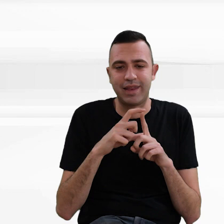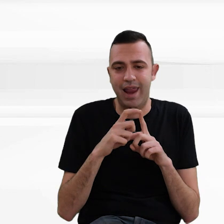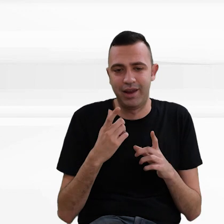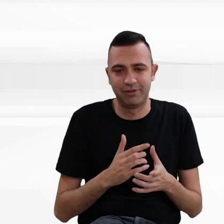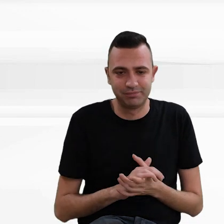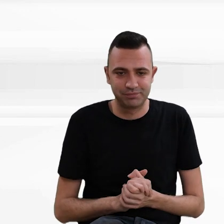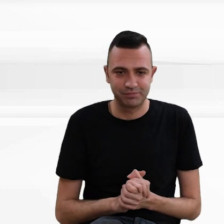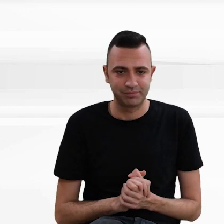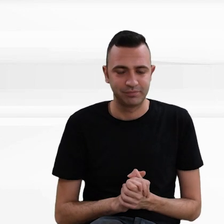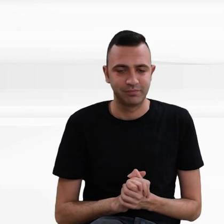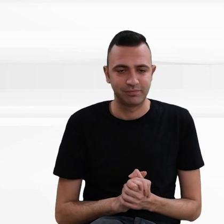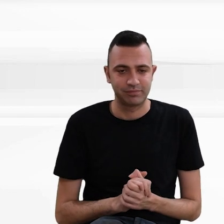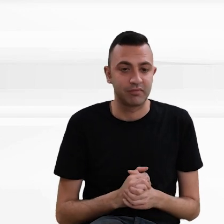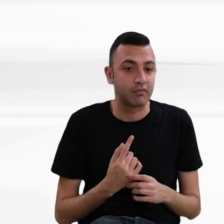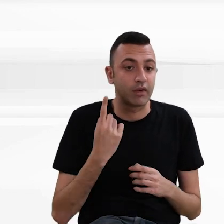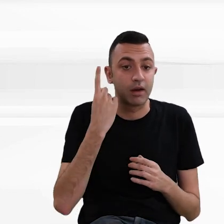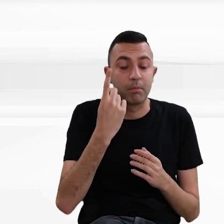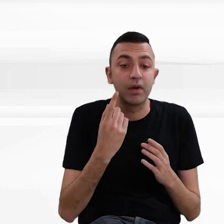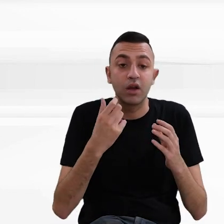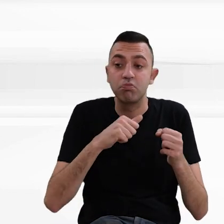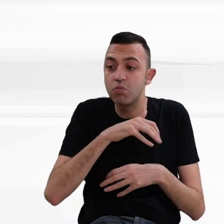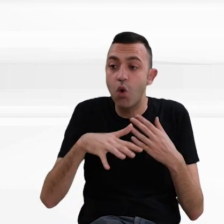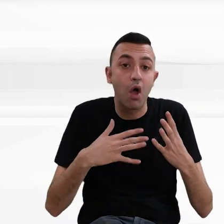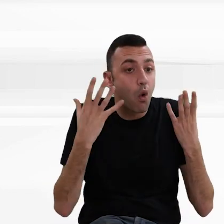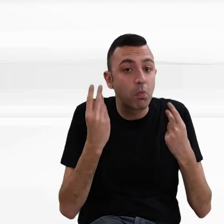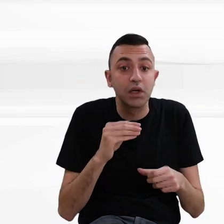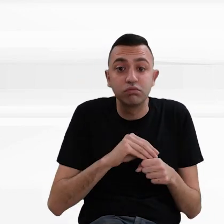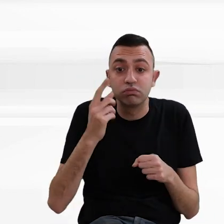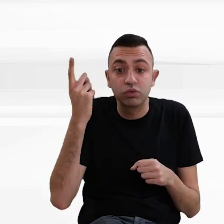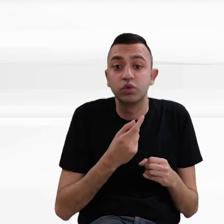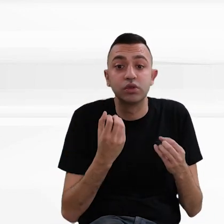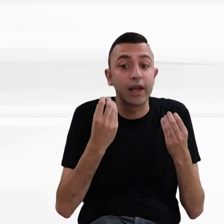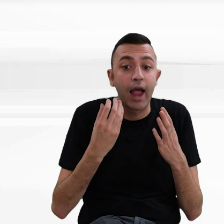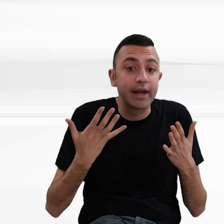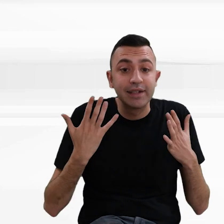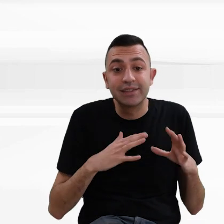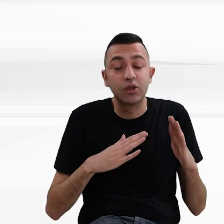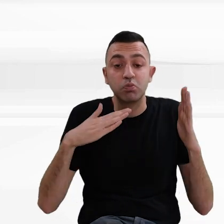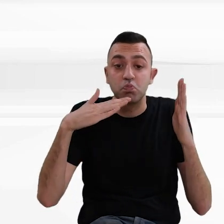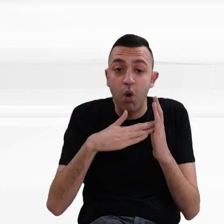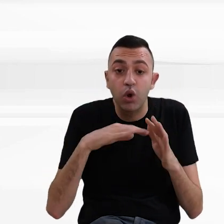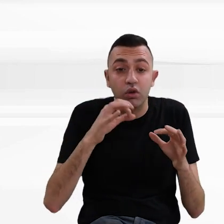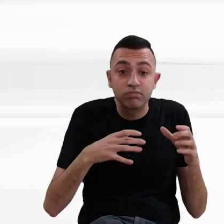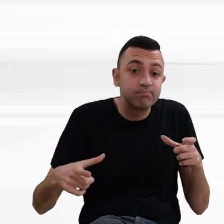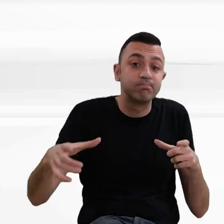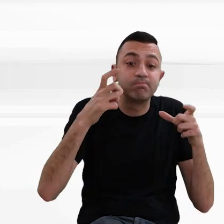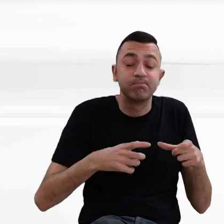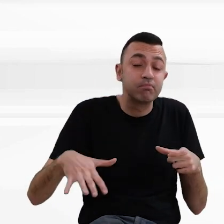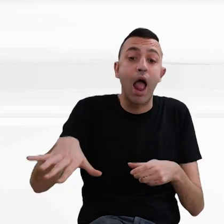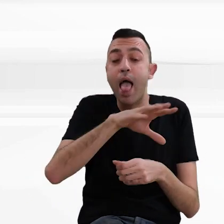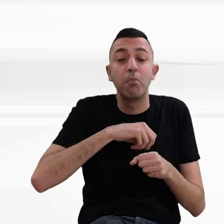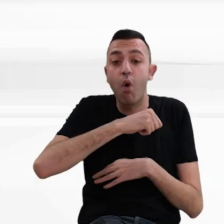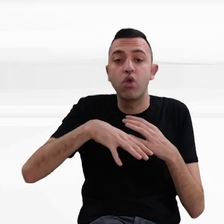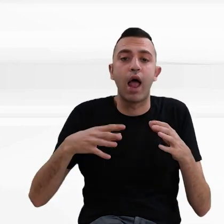de bir olayın olma olasılığı istenen olası durumları sayısı bölü tüm olası durumları